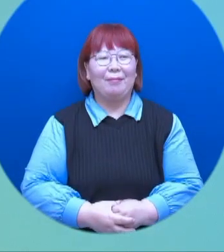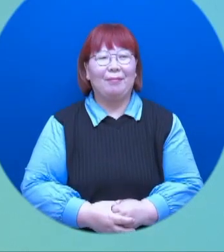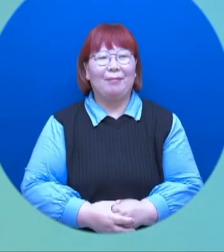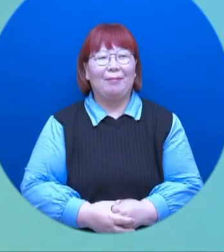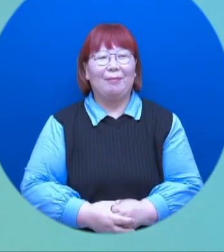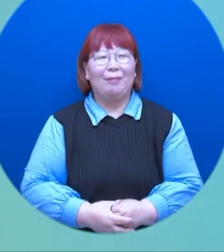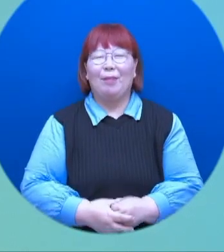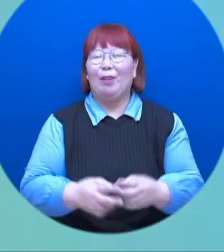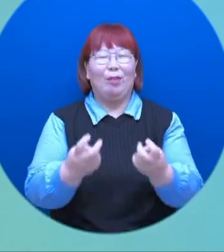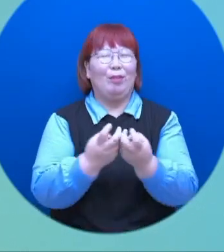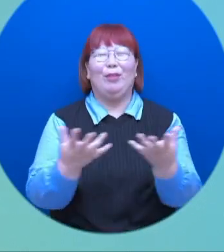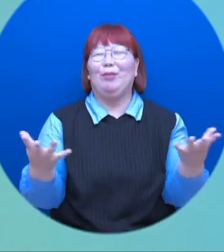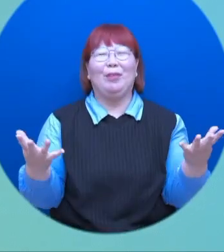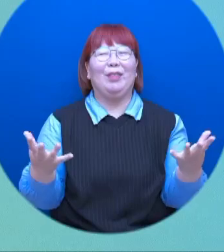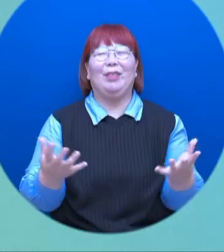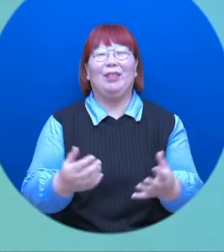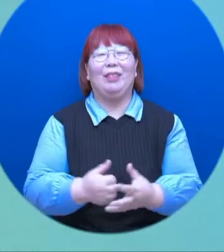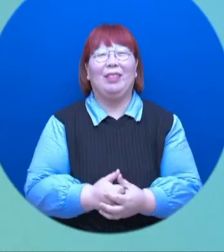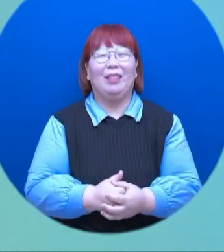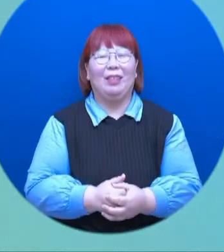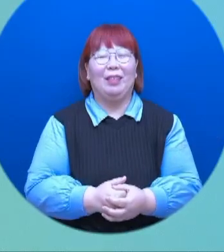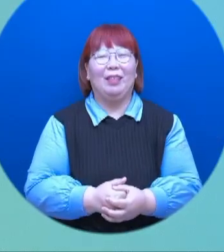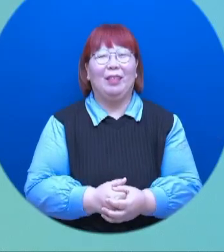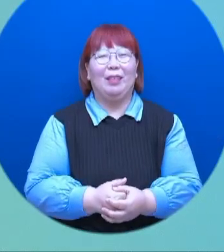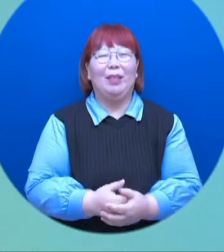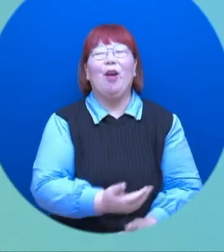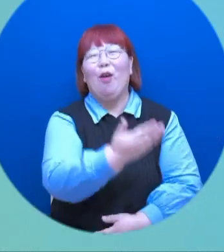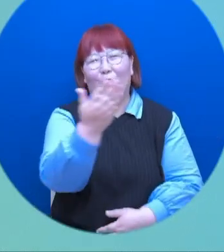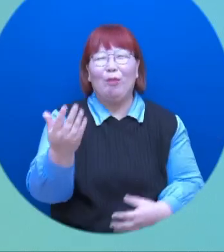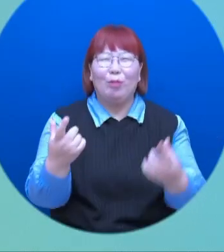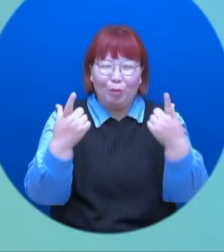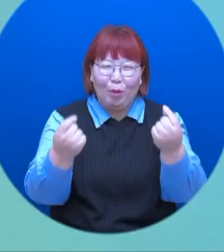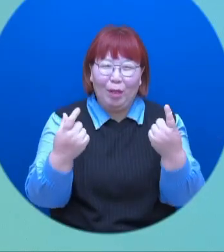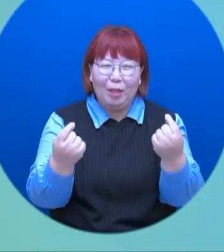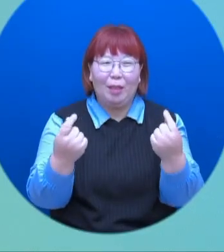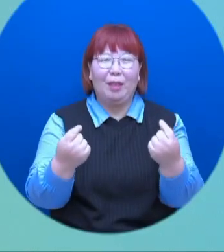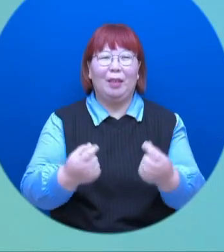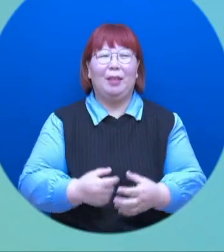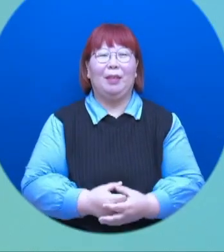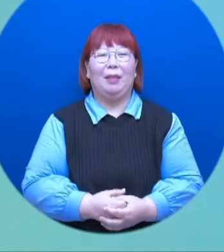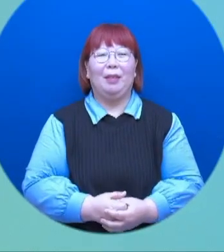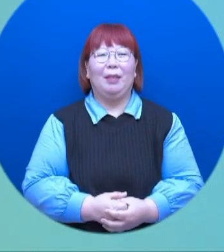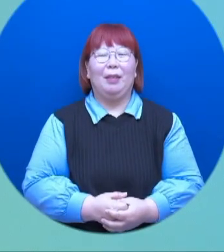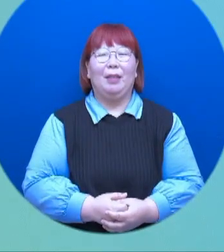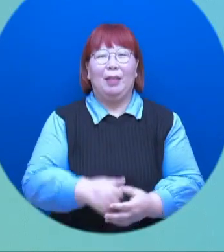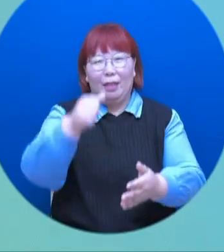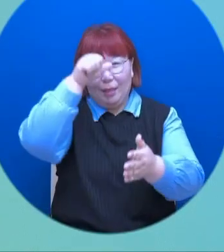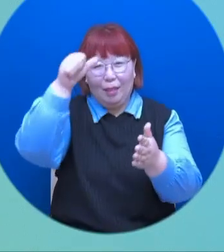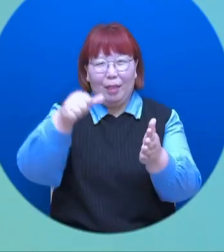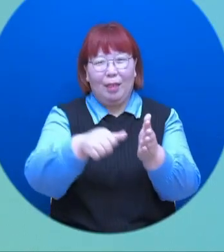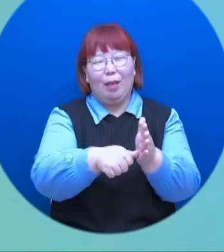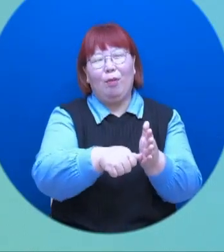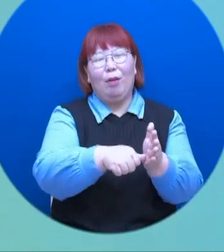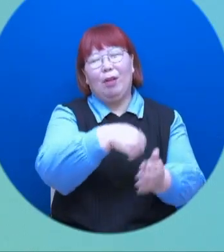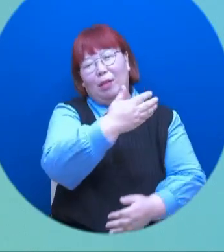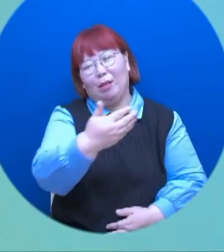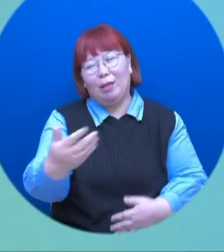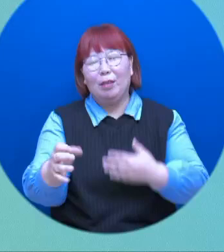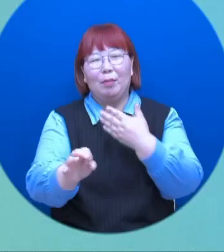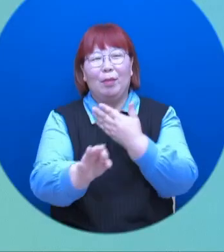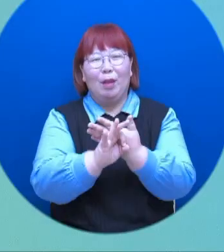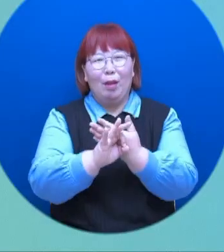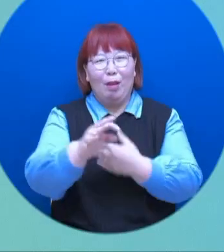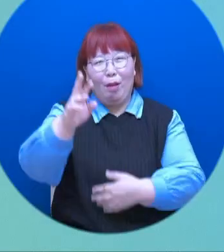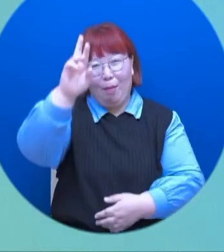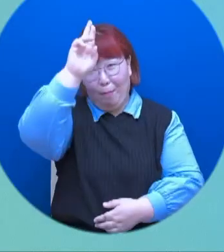어쩔 수 없어요. 여러분 똑같아요. 세월이 가면 다 저처럼 머리 빠지고